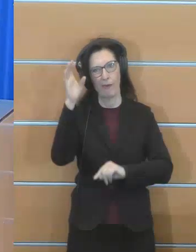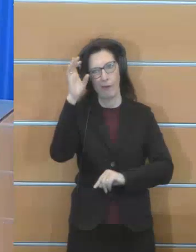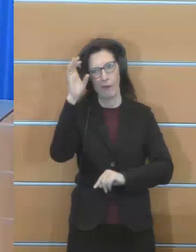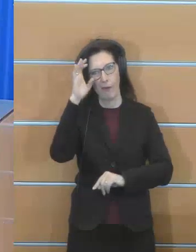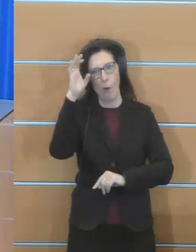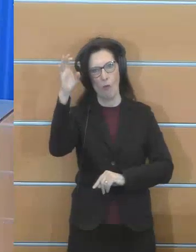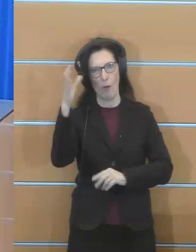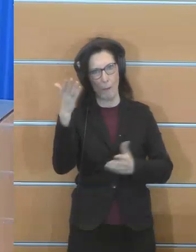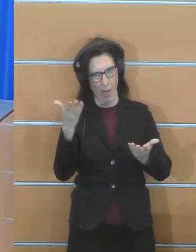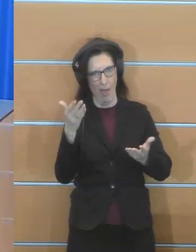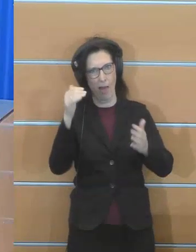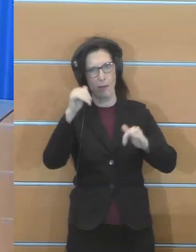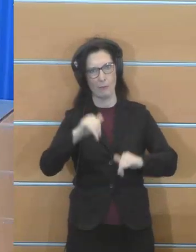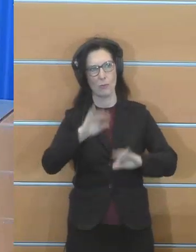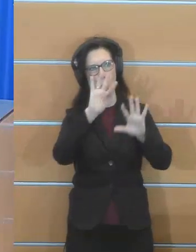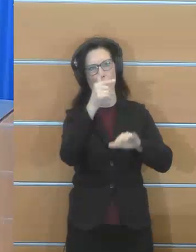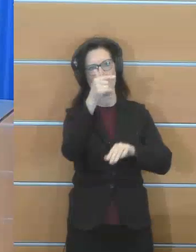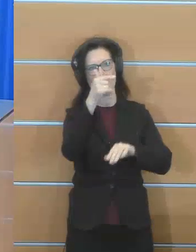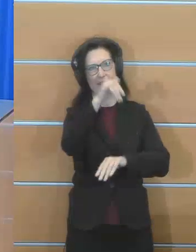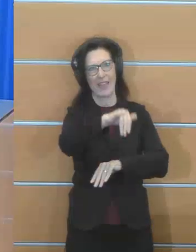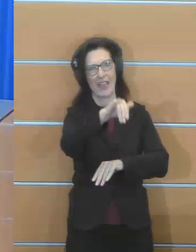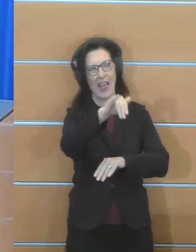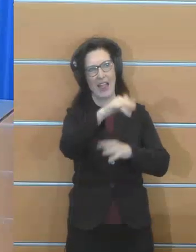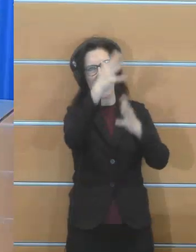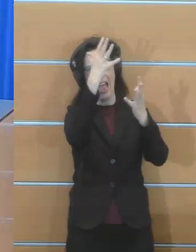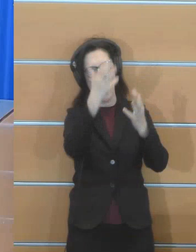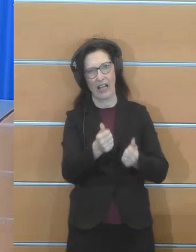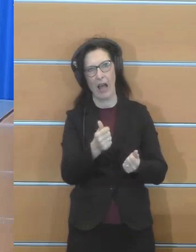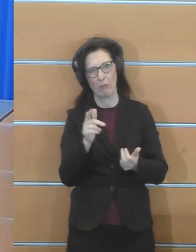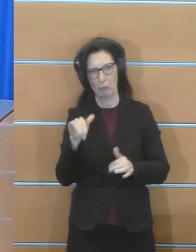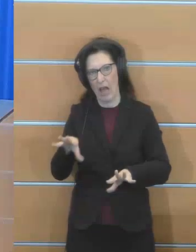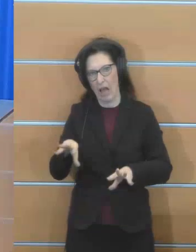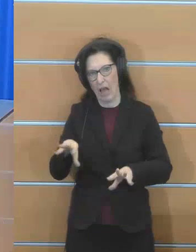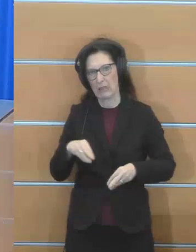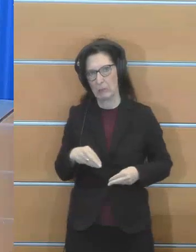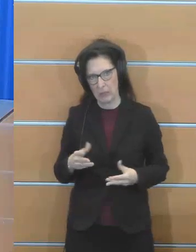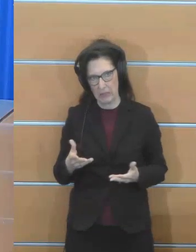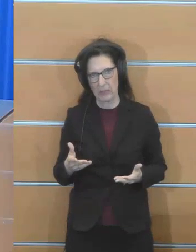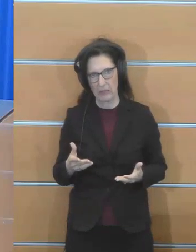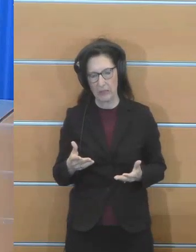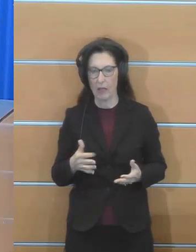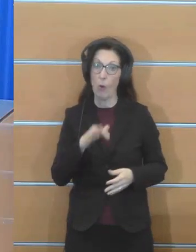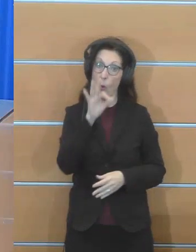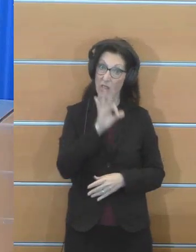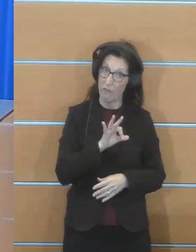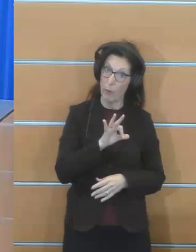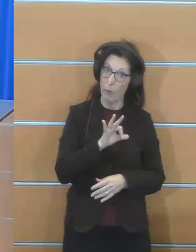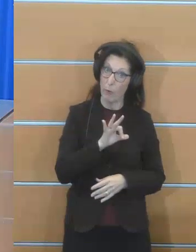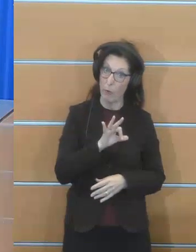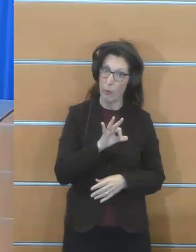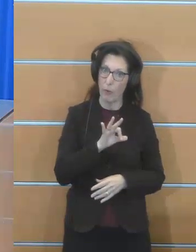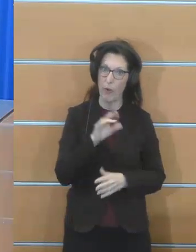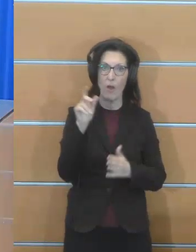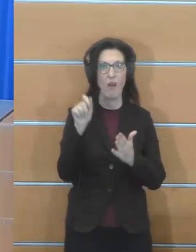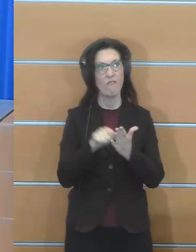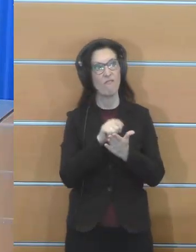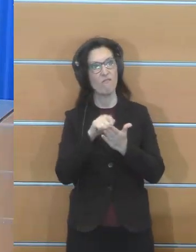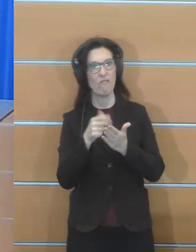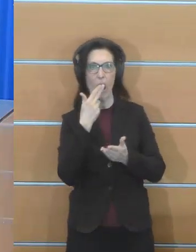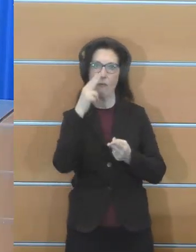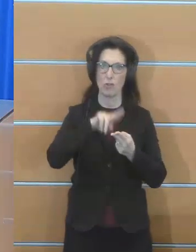Wähler will vom 29 jänner akzeptieren müssen und die die FPÖ ihre Wahlversprechen